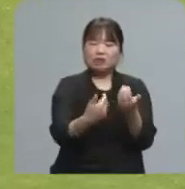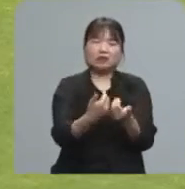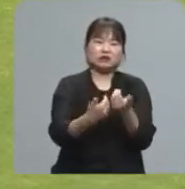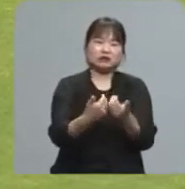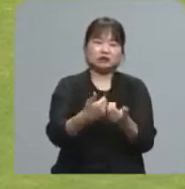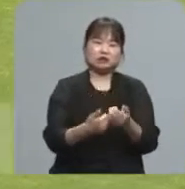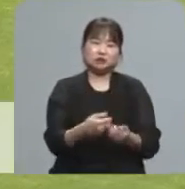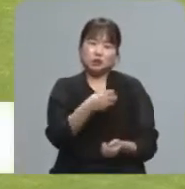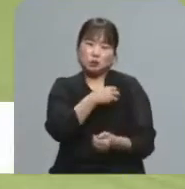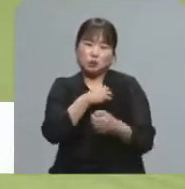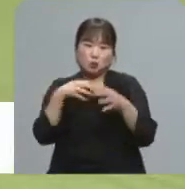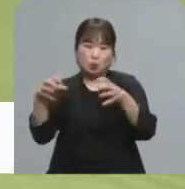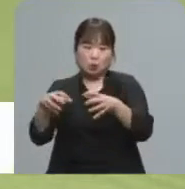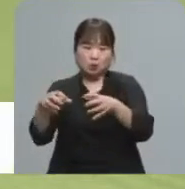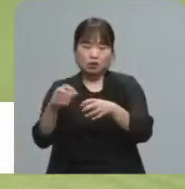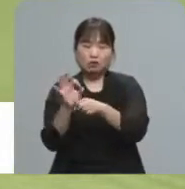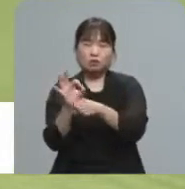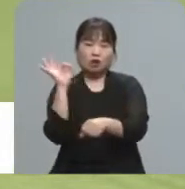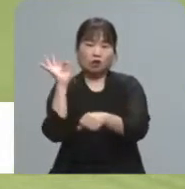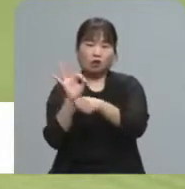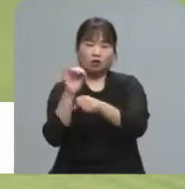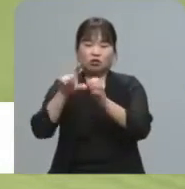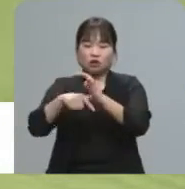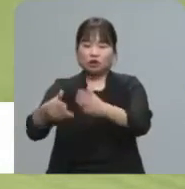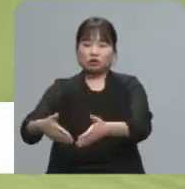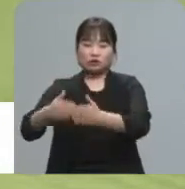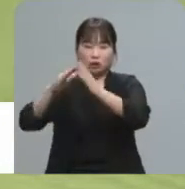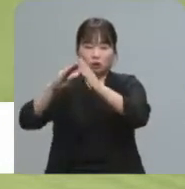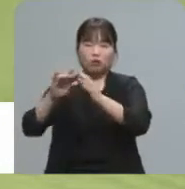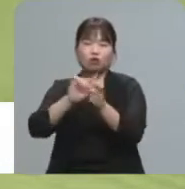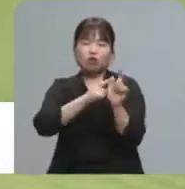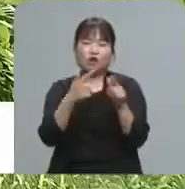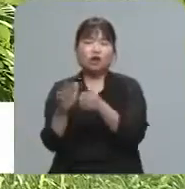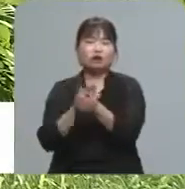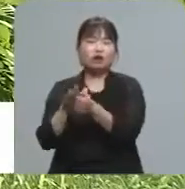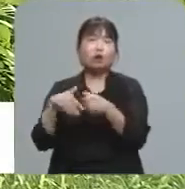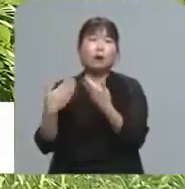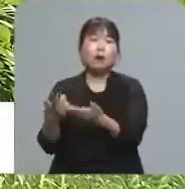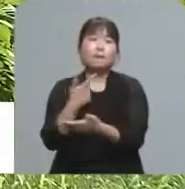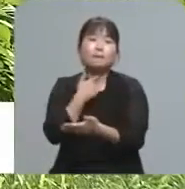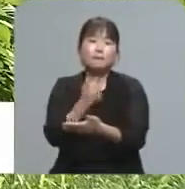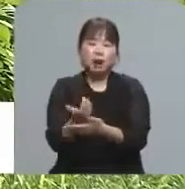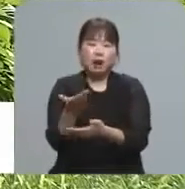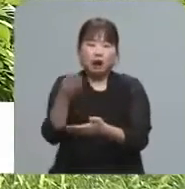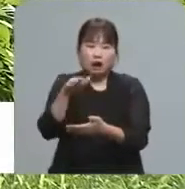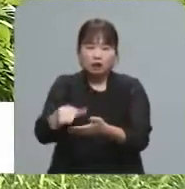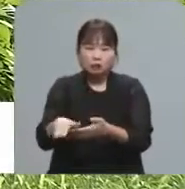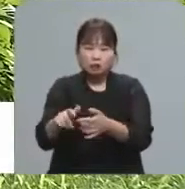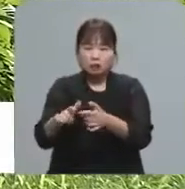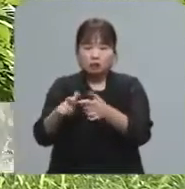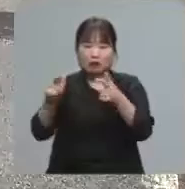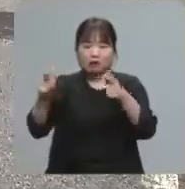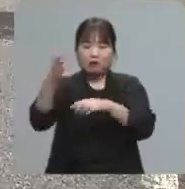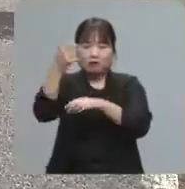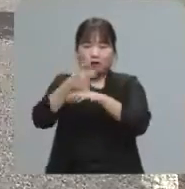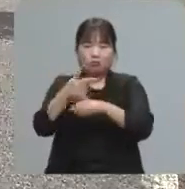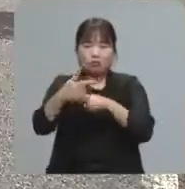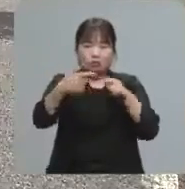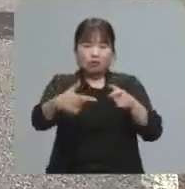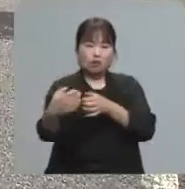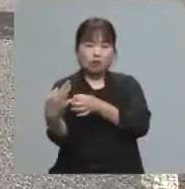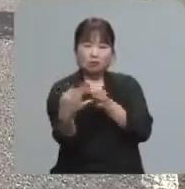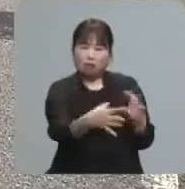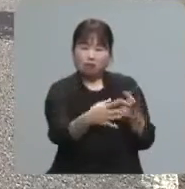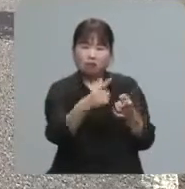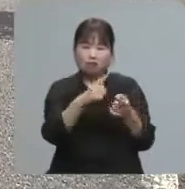골프 동호인들은 10년 전 골프장 조성 때 여러 혜택을 받았지만 정작 지역 상생에는 인색하다면서 불매